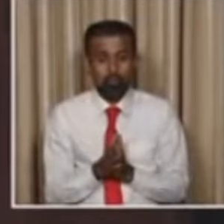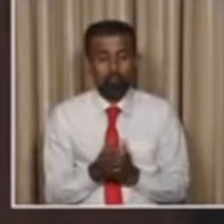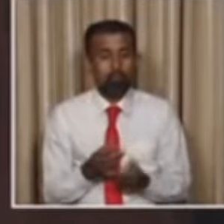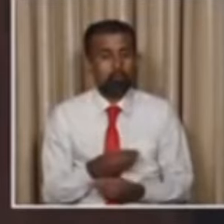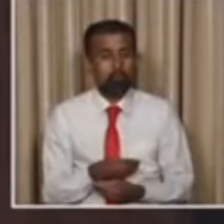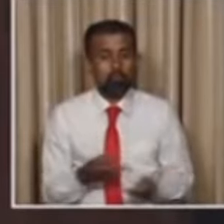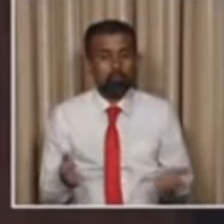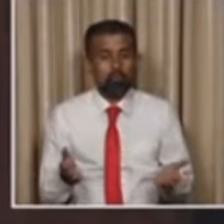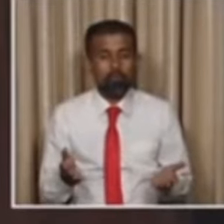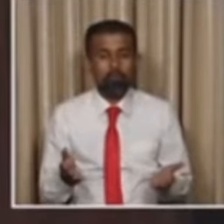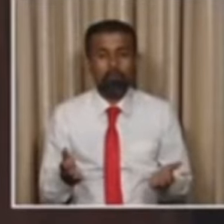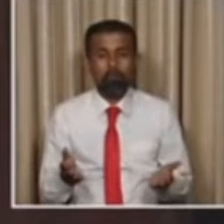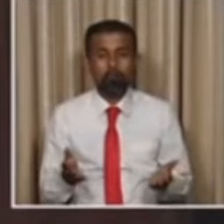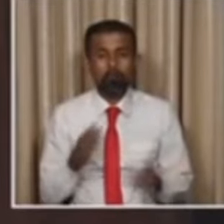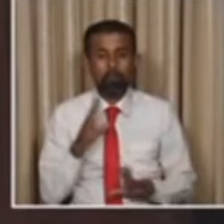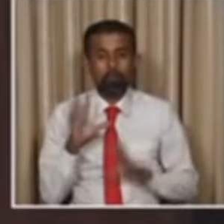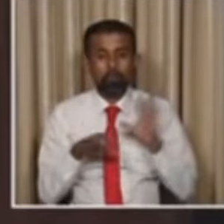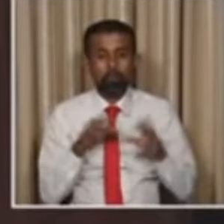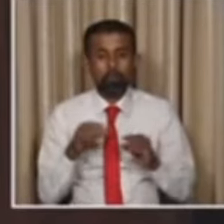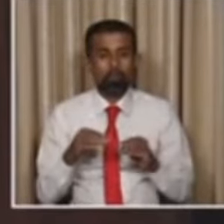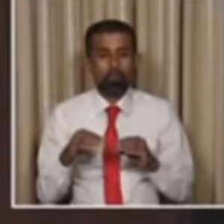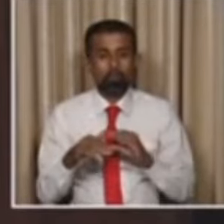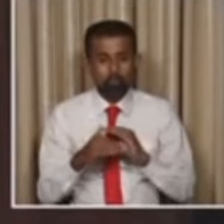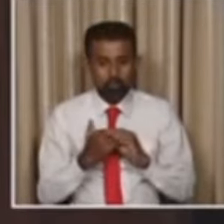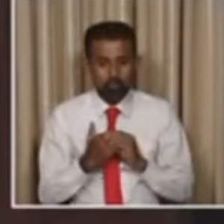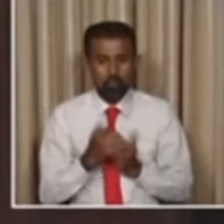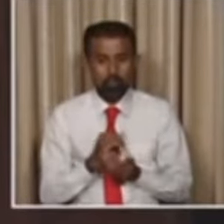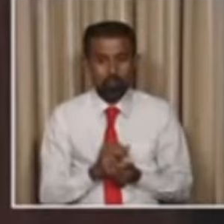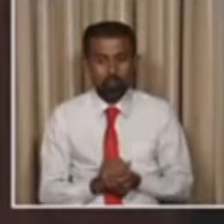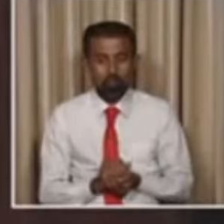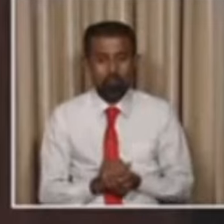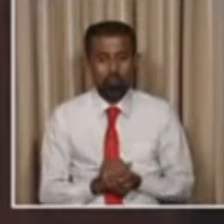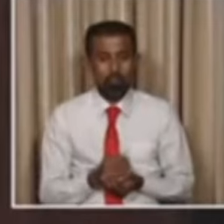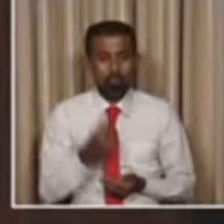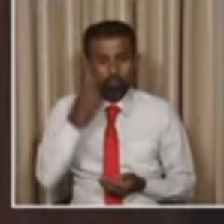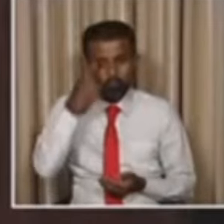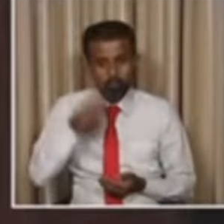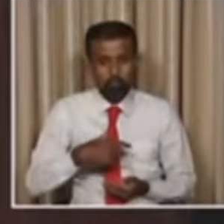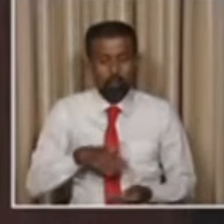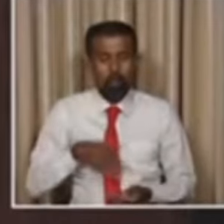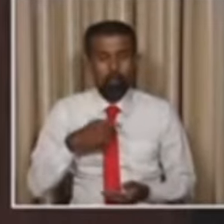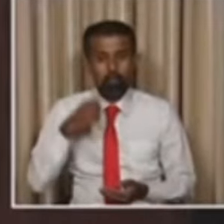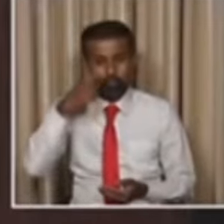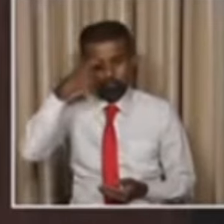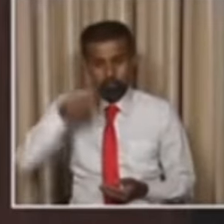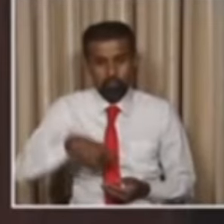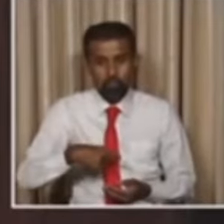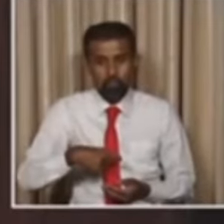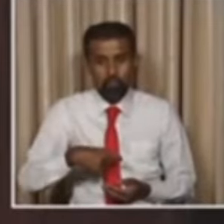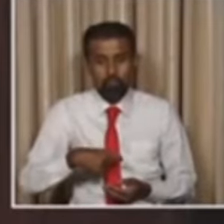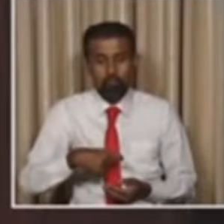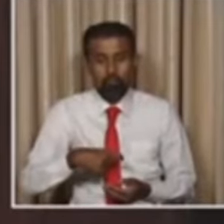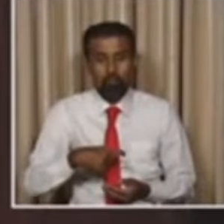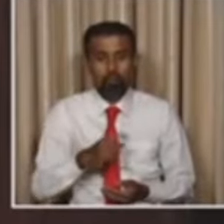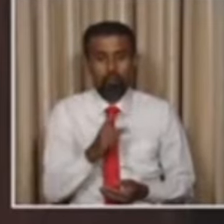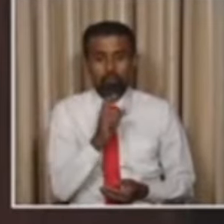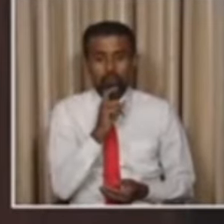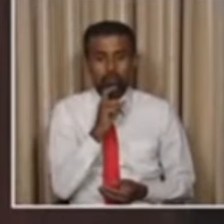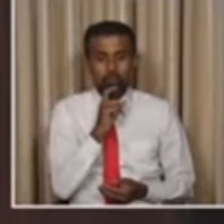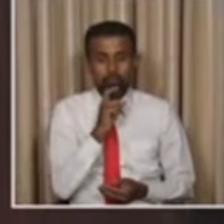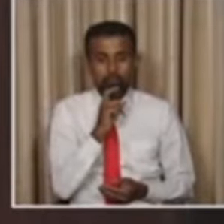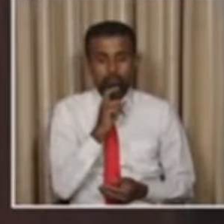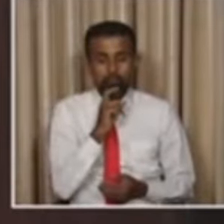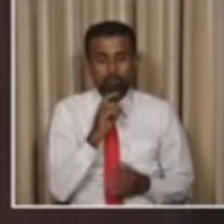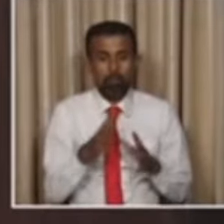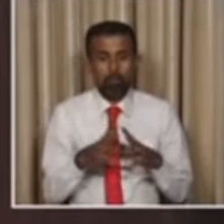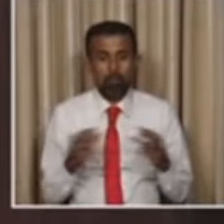ගෙනවන ප්‍රහාරයක තොරතුරු ලැබිච්ච තමන්ගේ තිබිච්ච සාක්ෂි ප්‍රධාන සාක්ෂිය නැත්නම් අධිකරණ